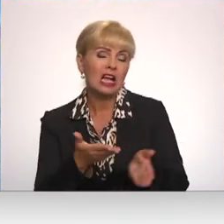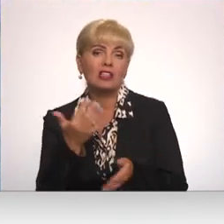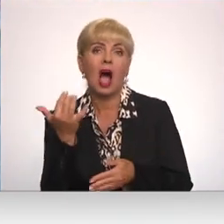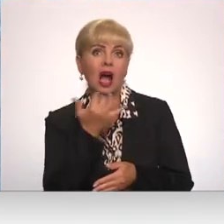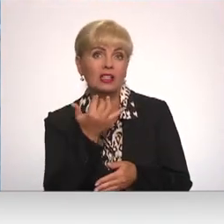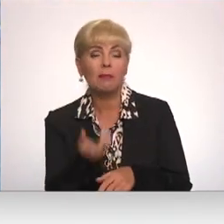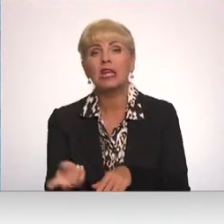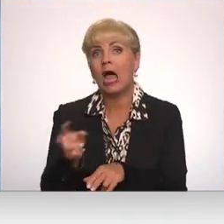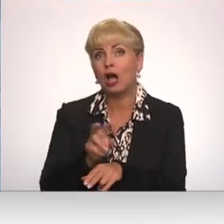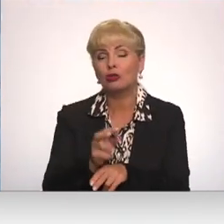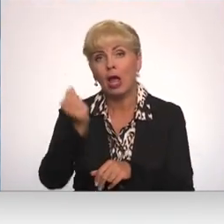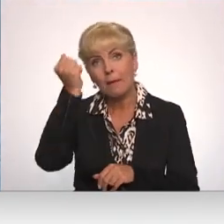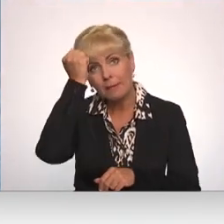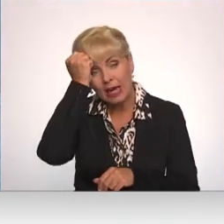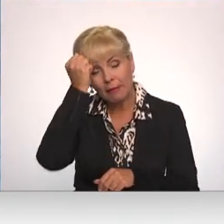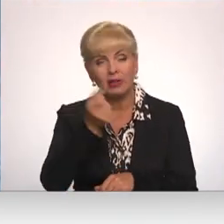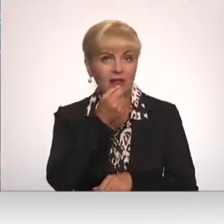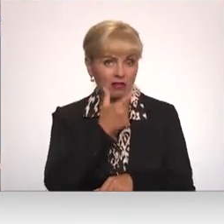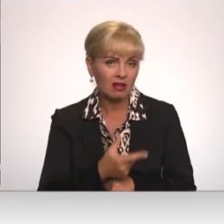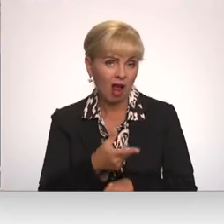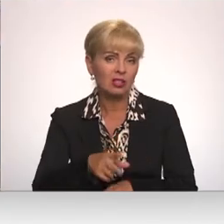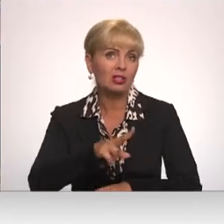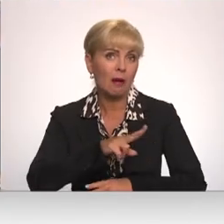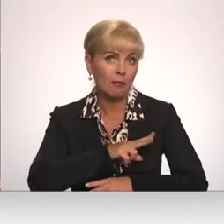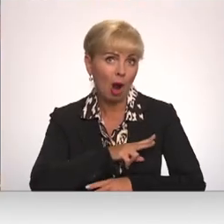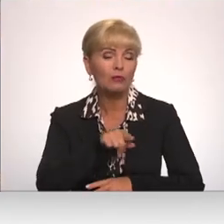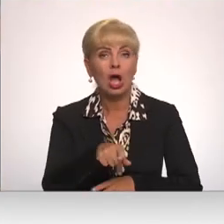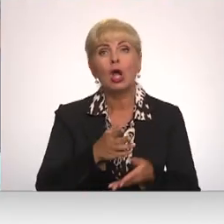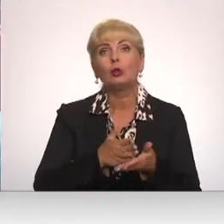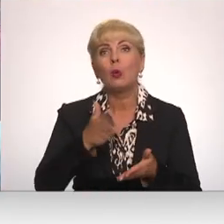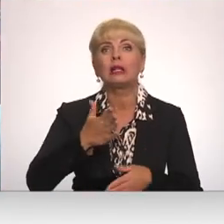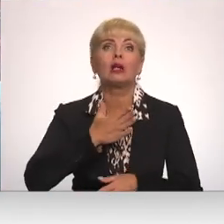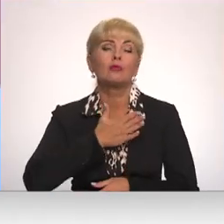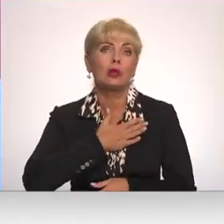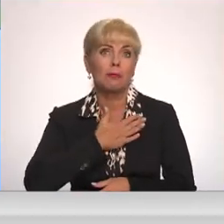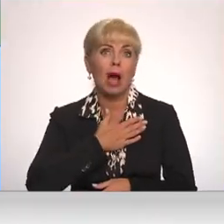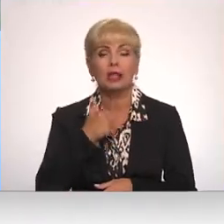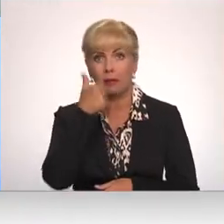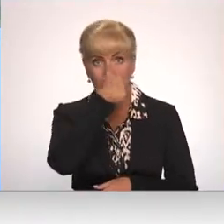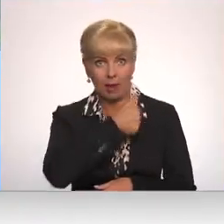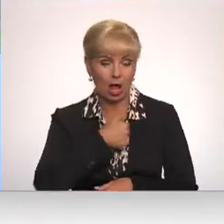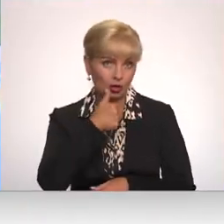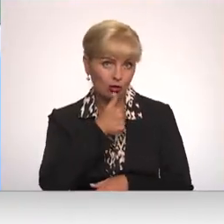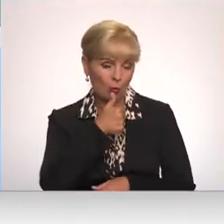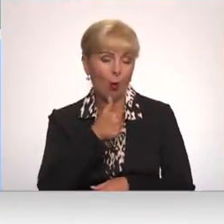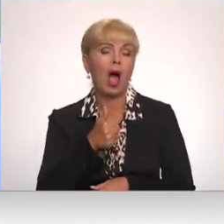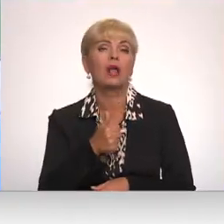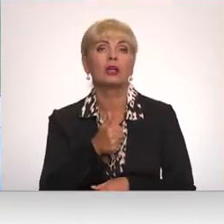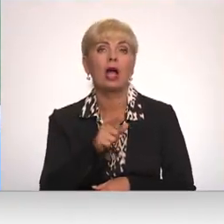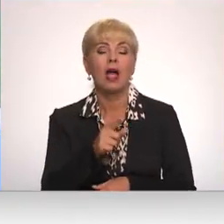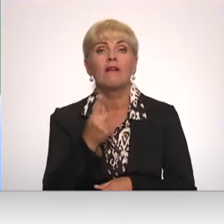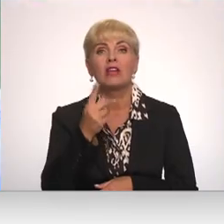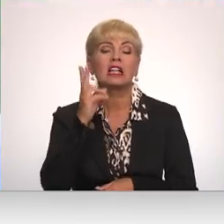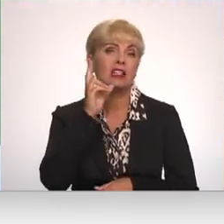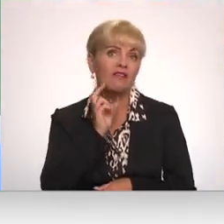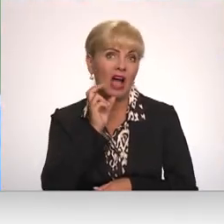kas ieradušies pieminēt traģiski bojā gājušos. Šis notikums man ir arī personīgi skar, jo viens no